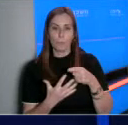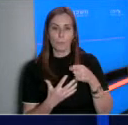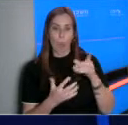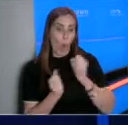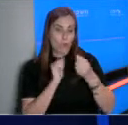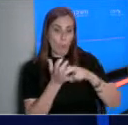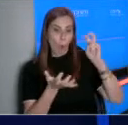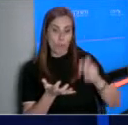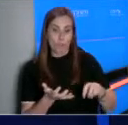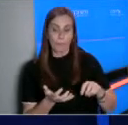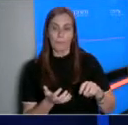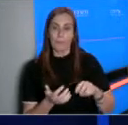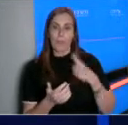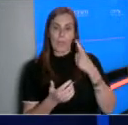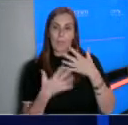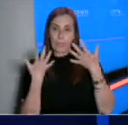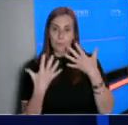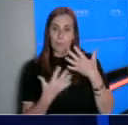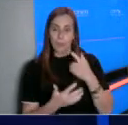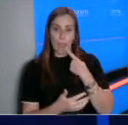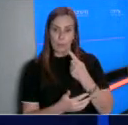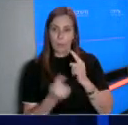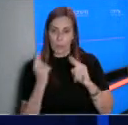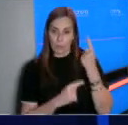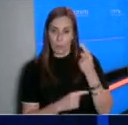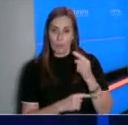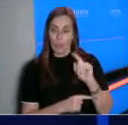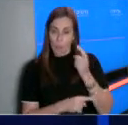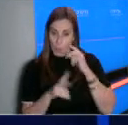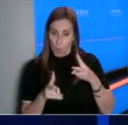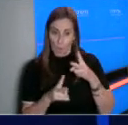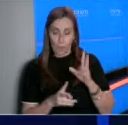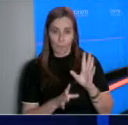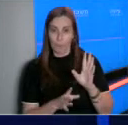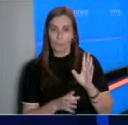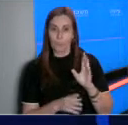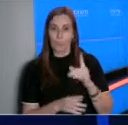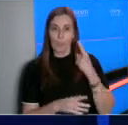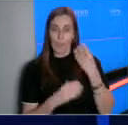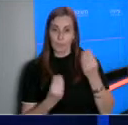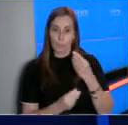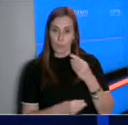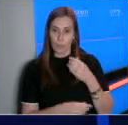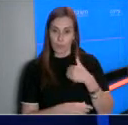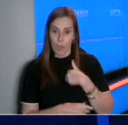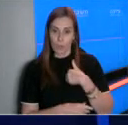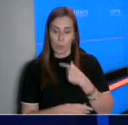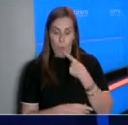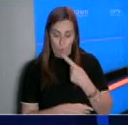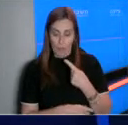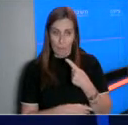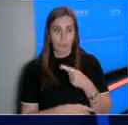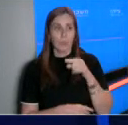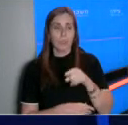ידעתי. הסיפור, אחד הסיפורים שאמרנו שיקרה, כולם חושבים שאנחנו צוחקים, אבל זה משהו אחר לגמרי. אחד הדברים שאנחנו מדברים